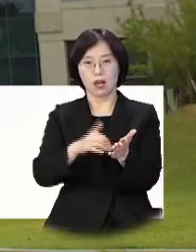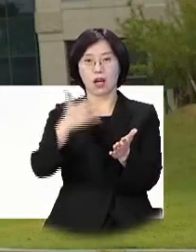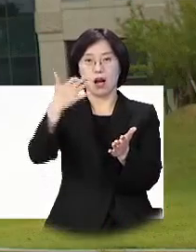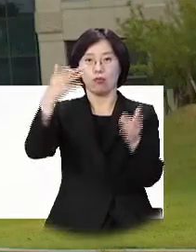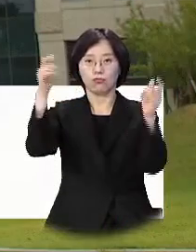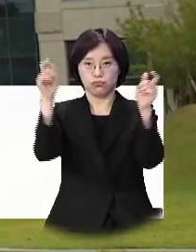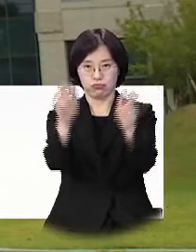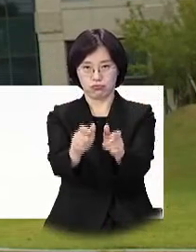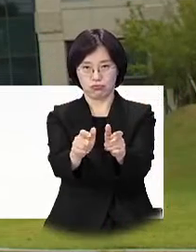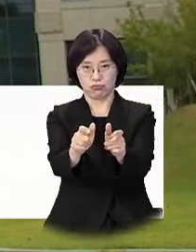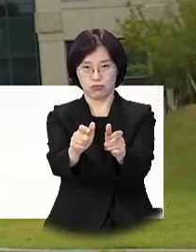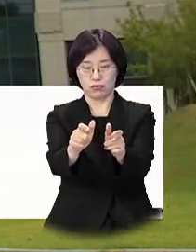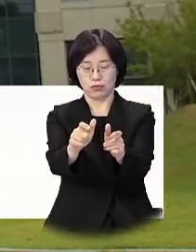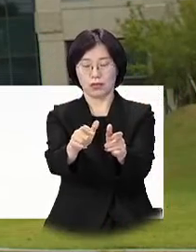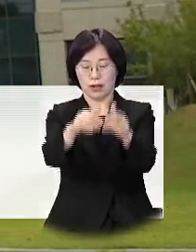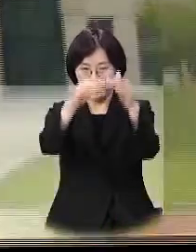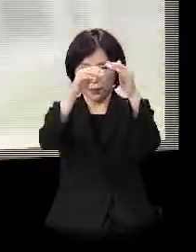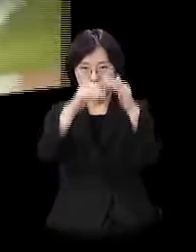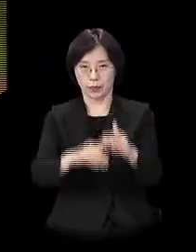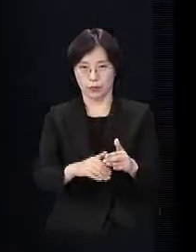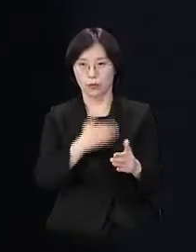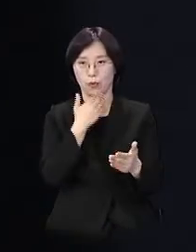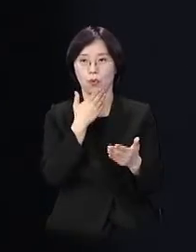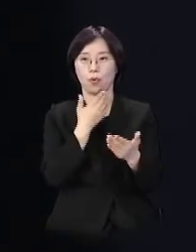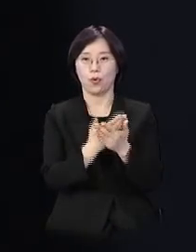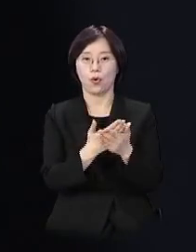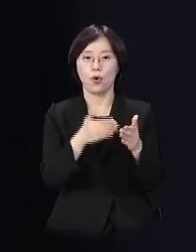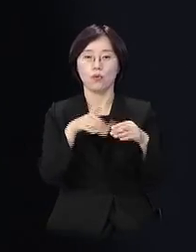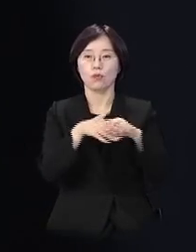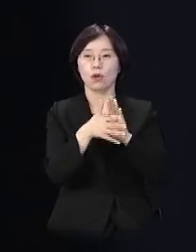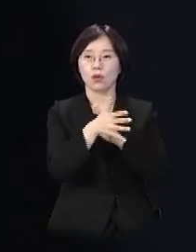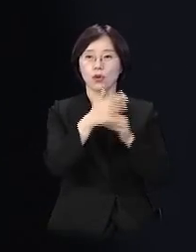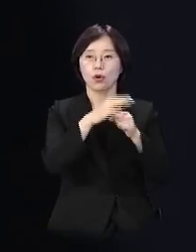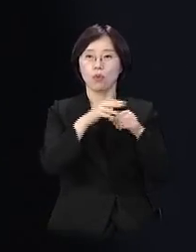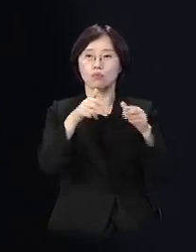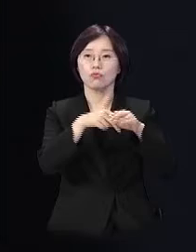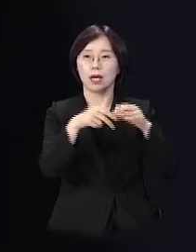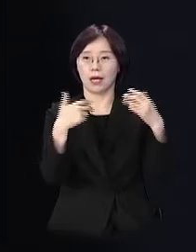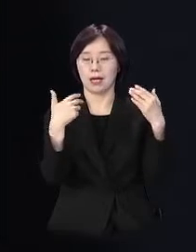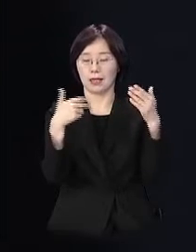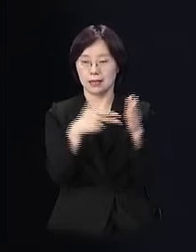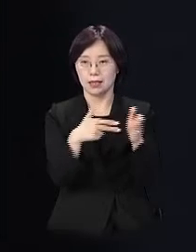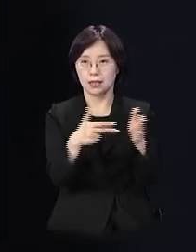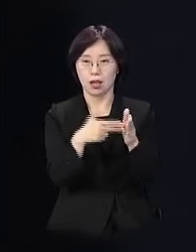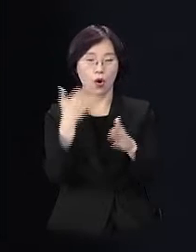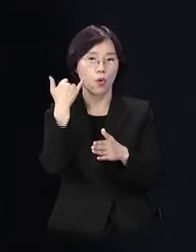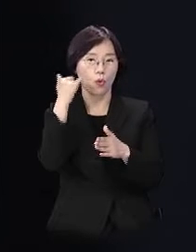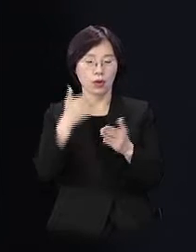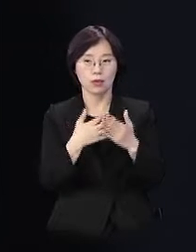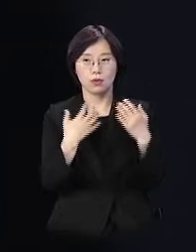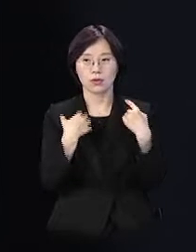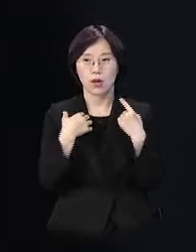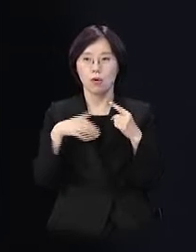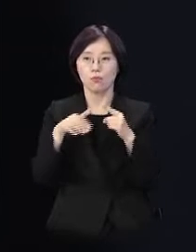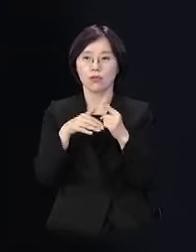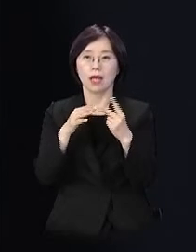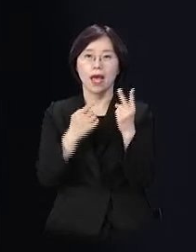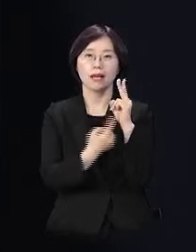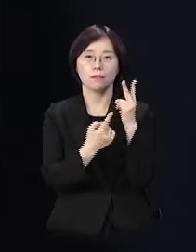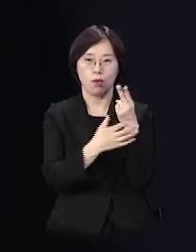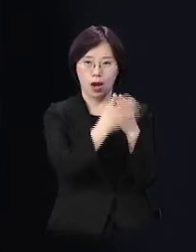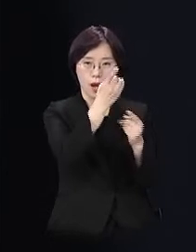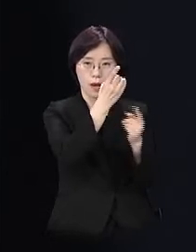여러개로 줄이는 게 핵심입니다 문화 분야는 경북 문화재단의 콘텐츠진흥원 거 문화 s4 를 통합하고